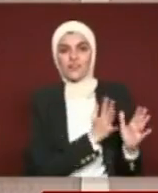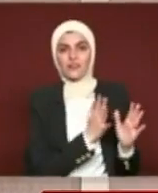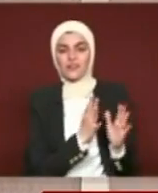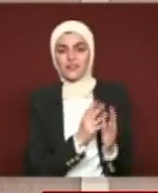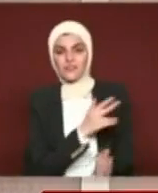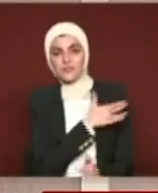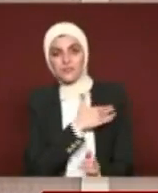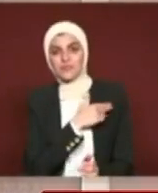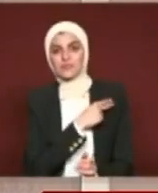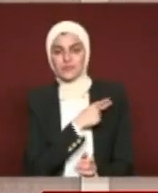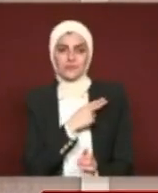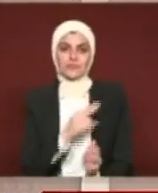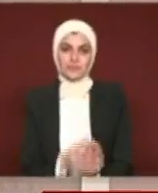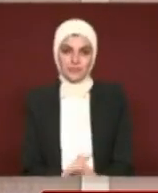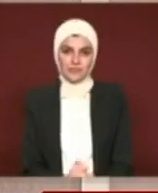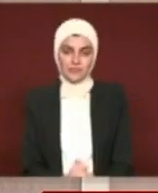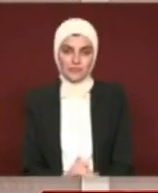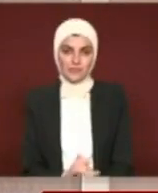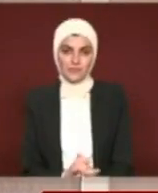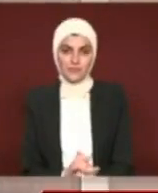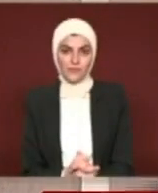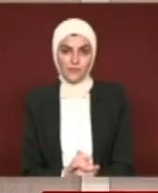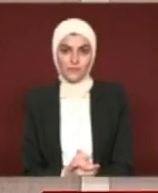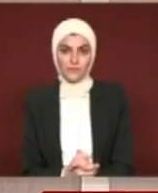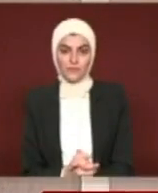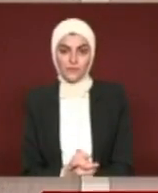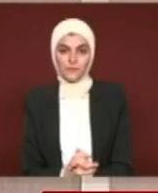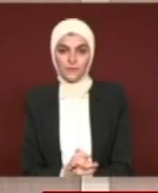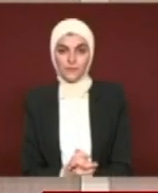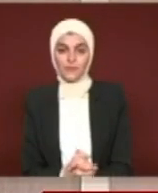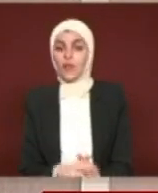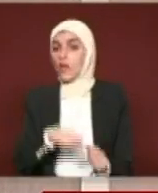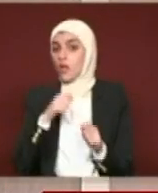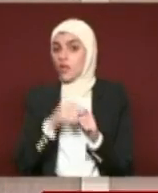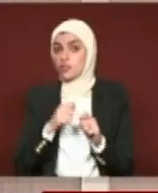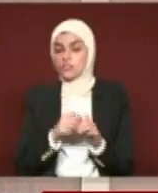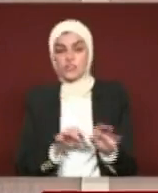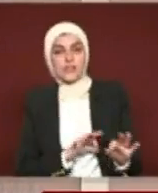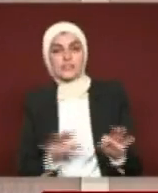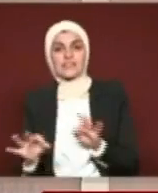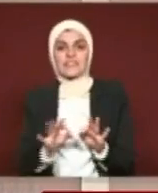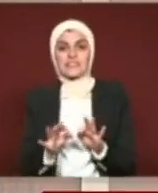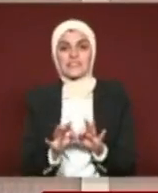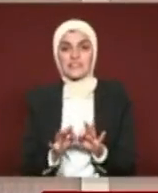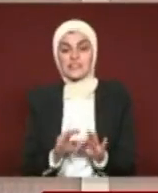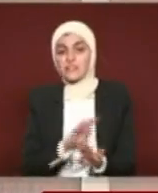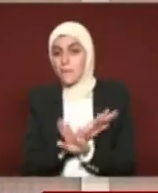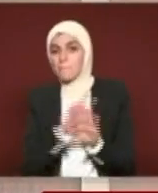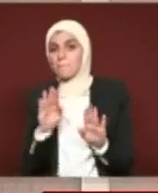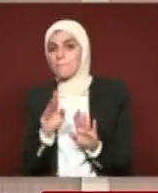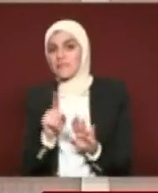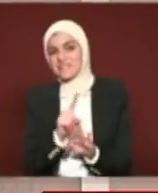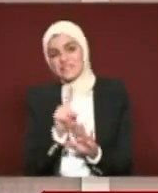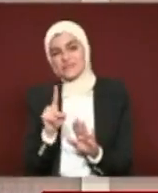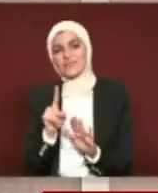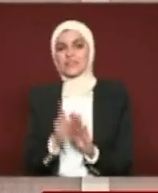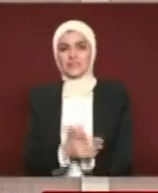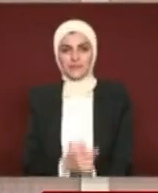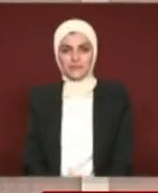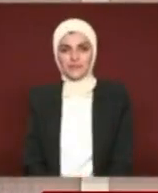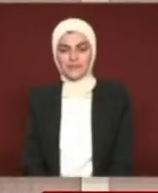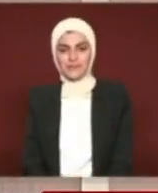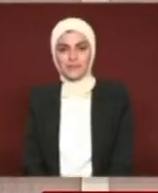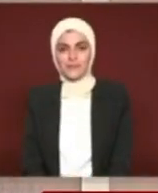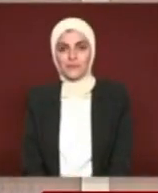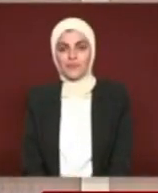إصلاح سياسي حقيقي لن يحدث إصلاح اقتصادي. الأصل في هذا الحوار